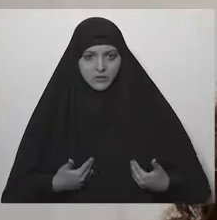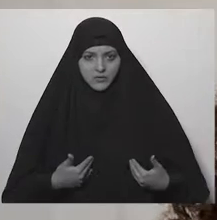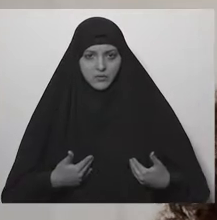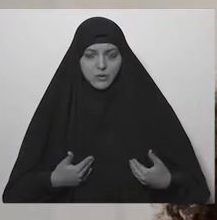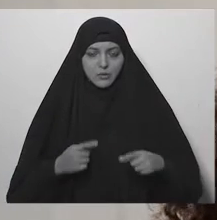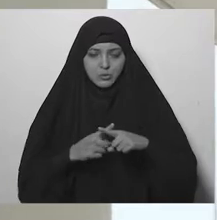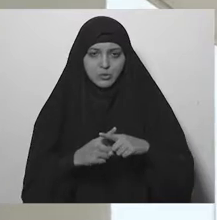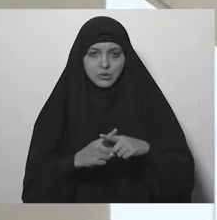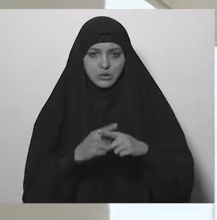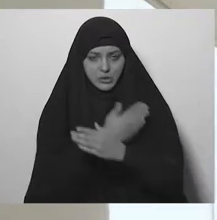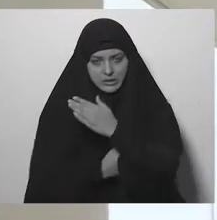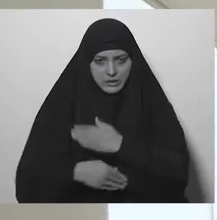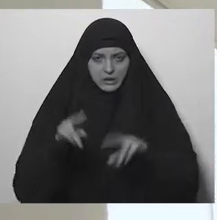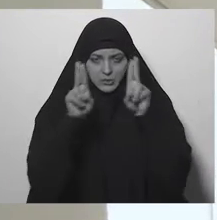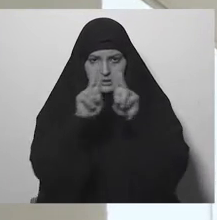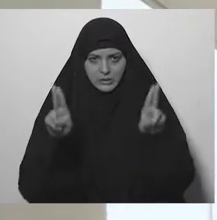international